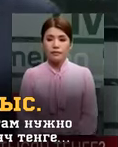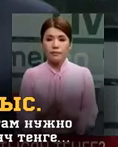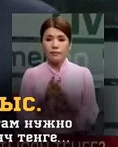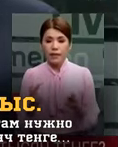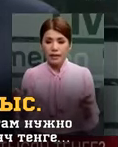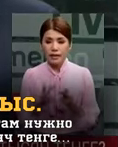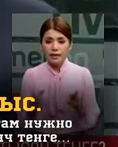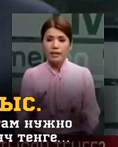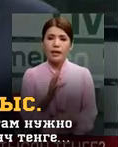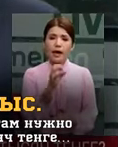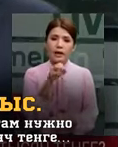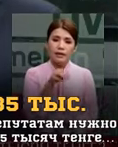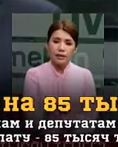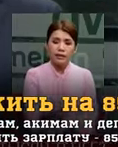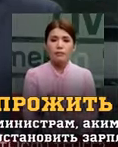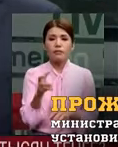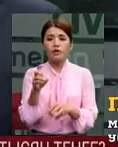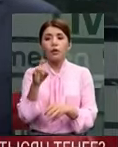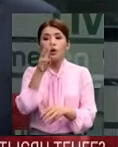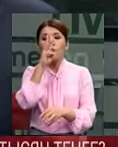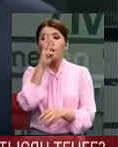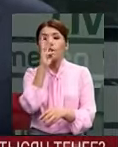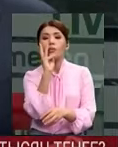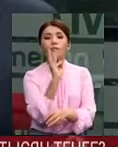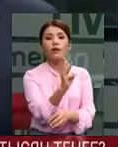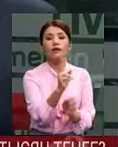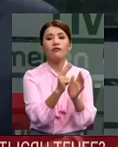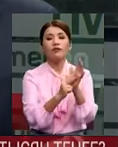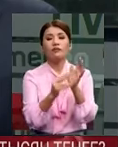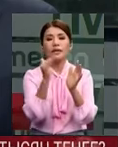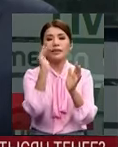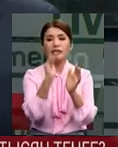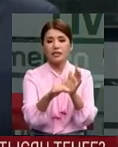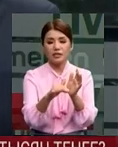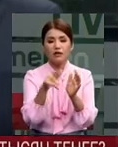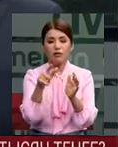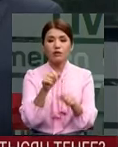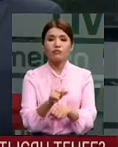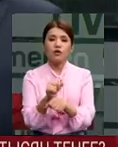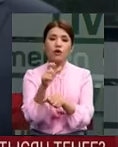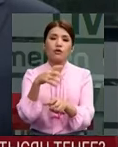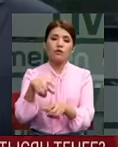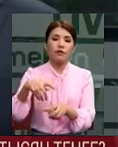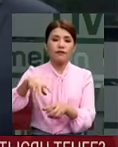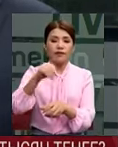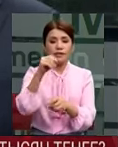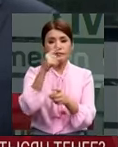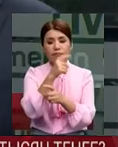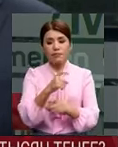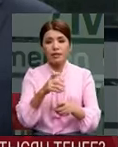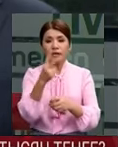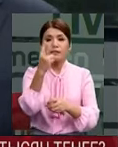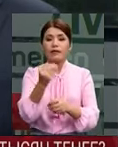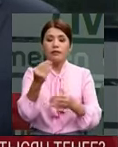Министрам, акимам и депутатам нужно установить зарплату 85 тысяч тенге. Такую петицию запустили казахстанцы. За два дня